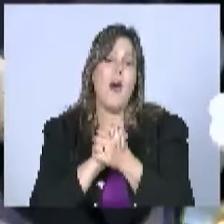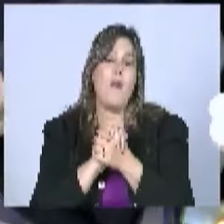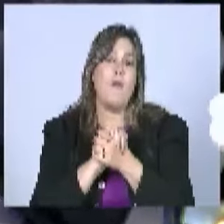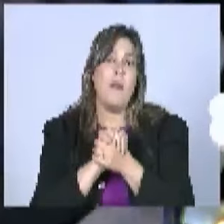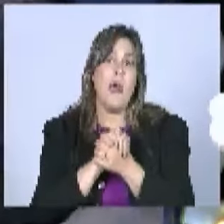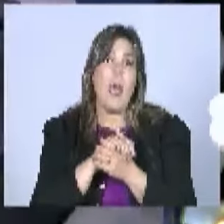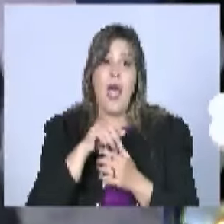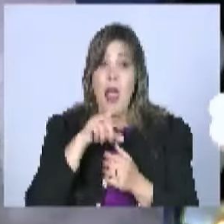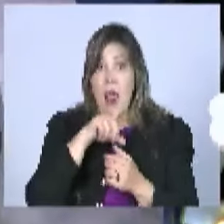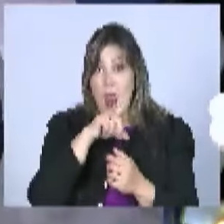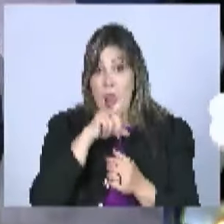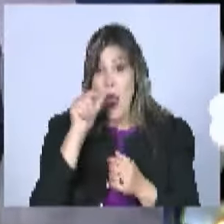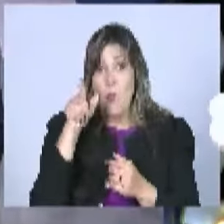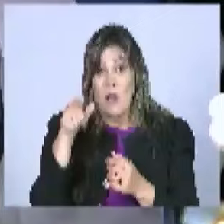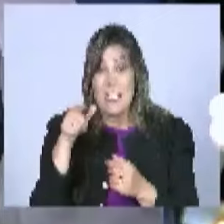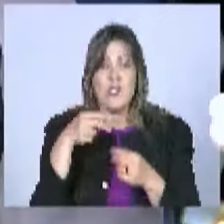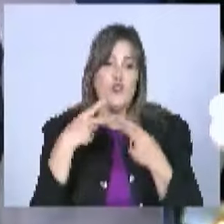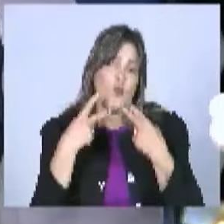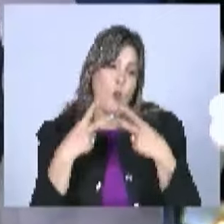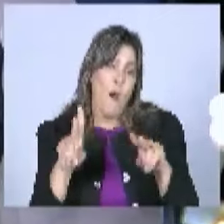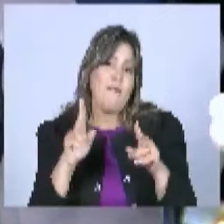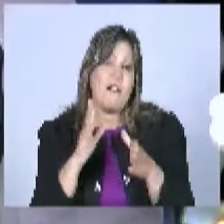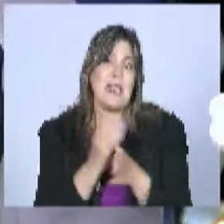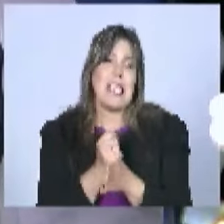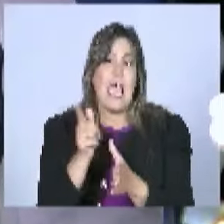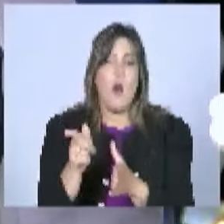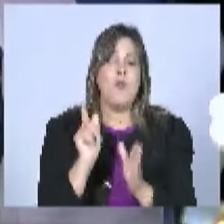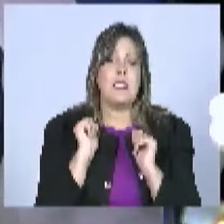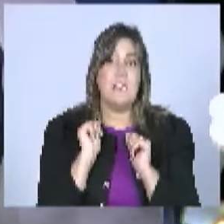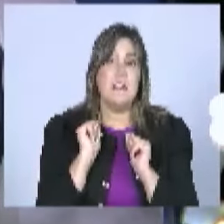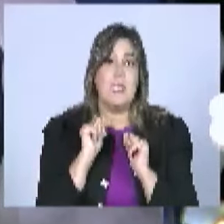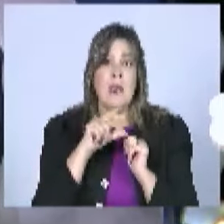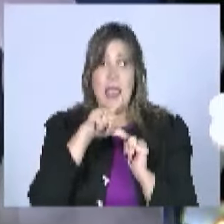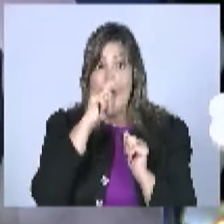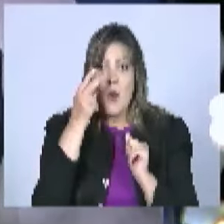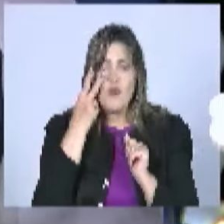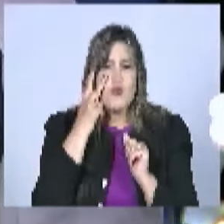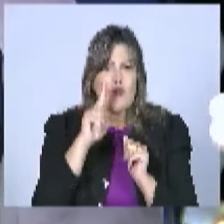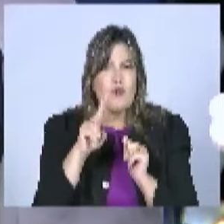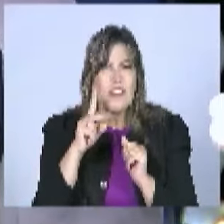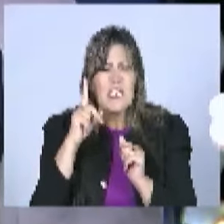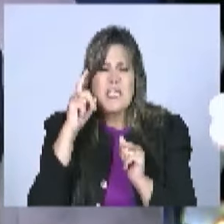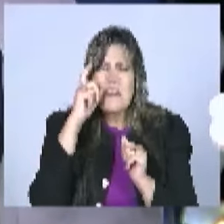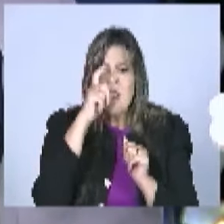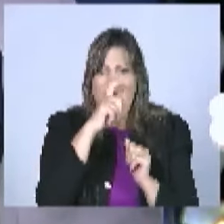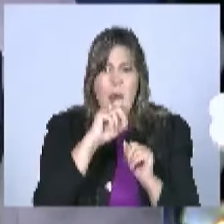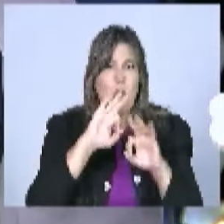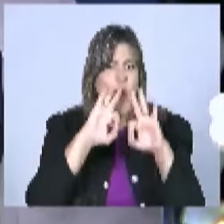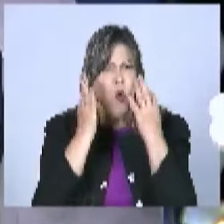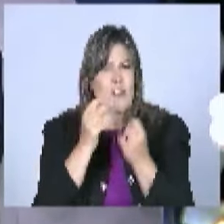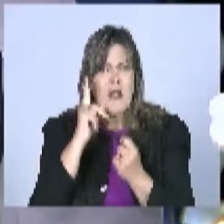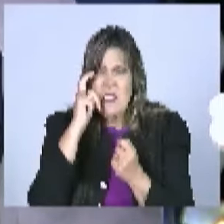الشخص من الاول مش هتعرفي تكسبيه مش هتعرفي تعيشي